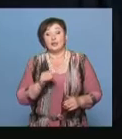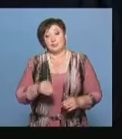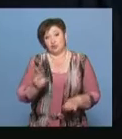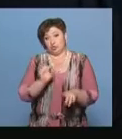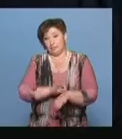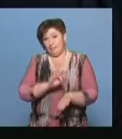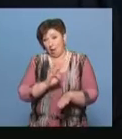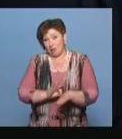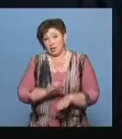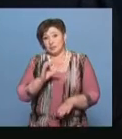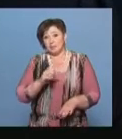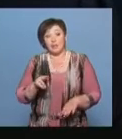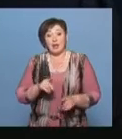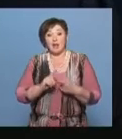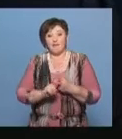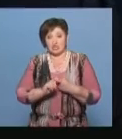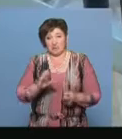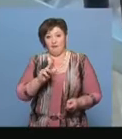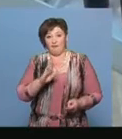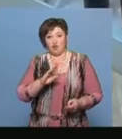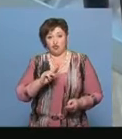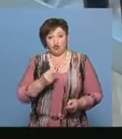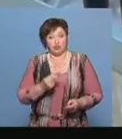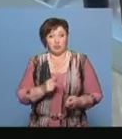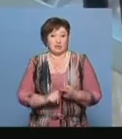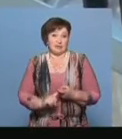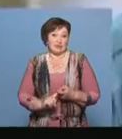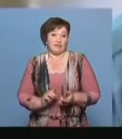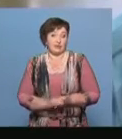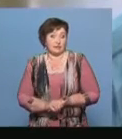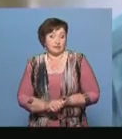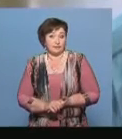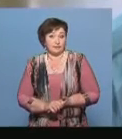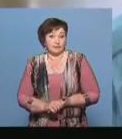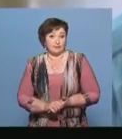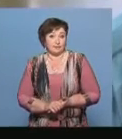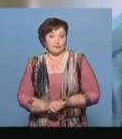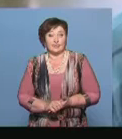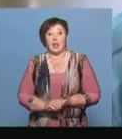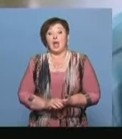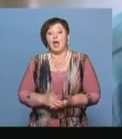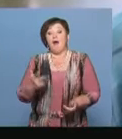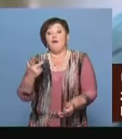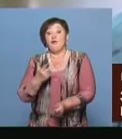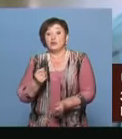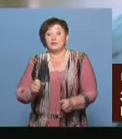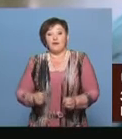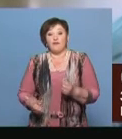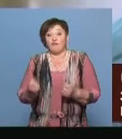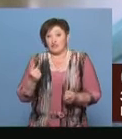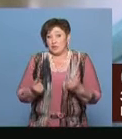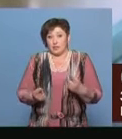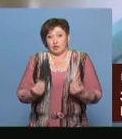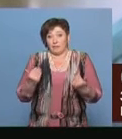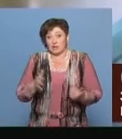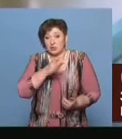часть оказалась вовсе не молодежь, а люди зрелого возраста. Мы можем оценить, что вспышка ВИЧ-инфекции в настоящее